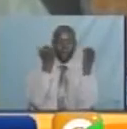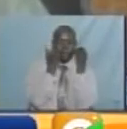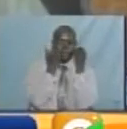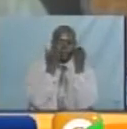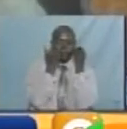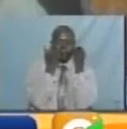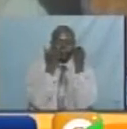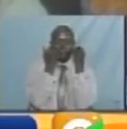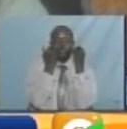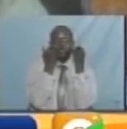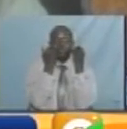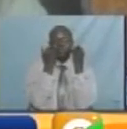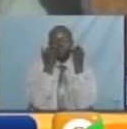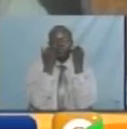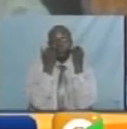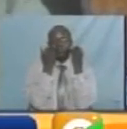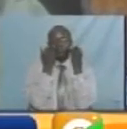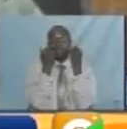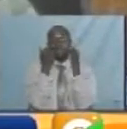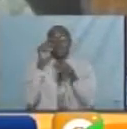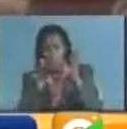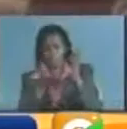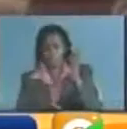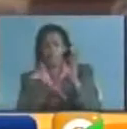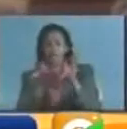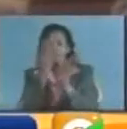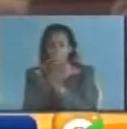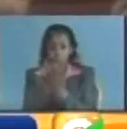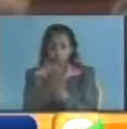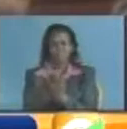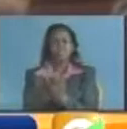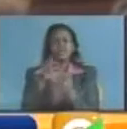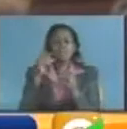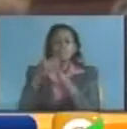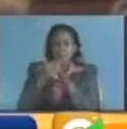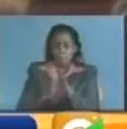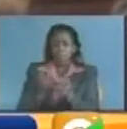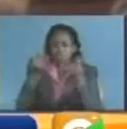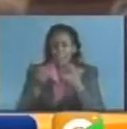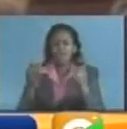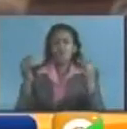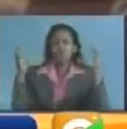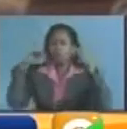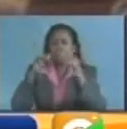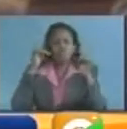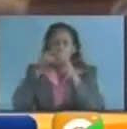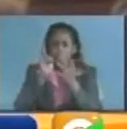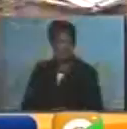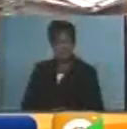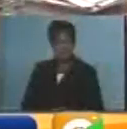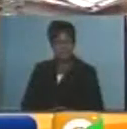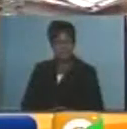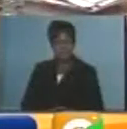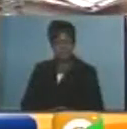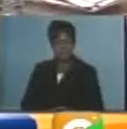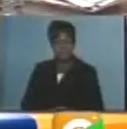and the time constraints. Awali mahakama ya juu pia ilitoa uamuzi wa